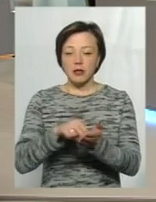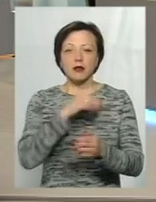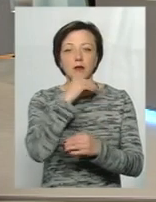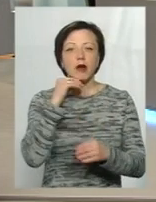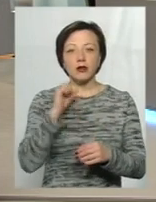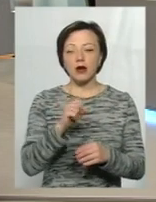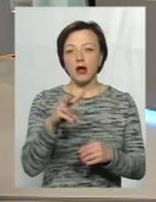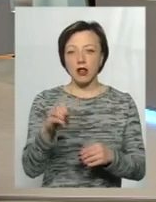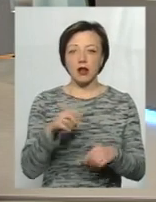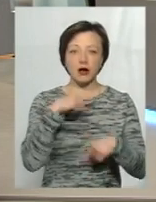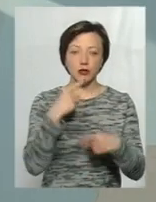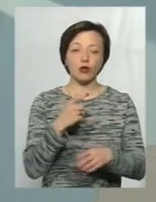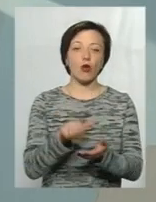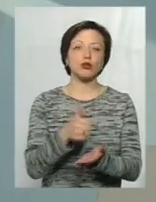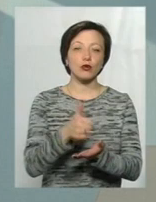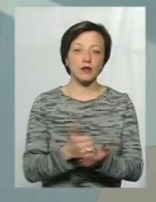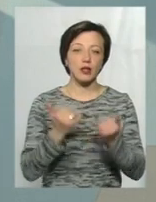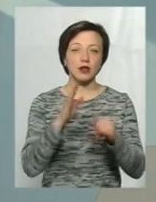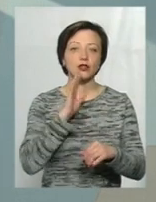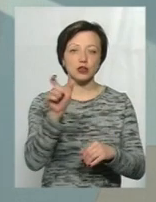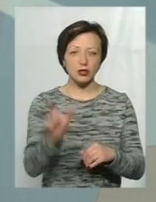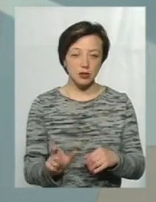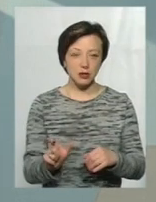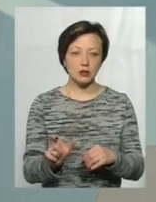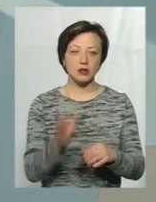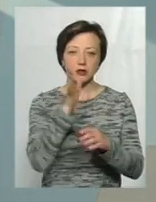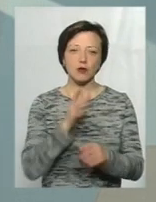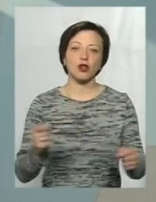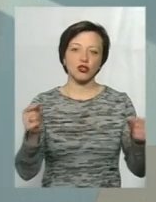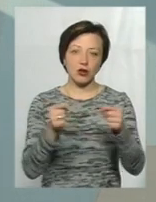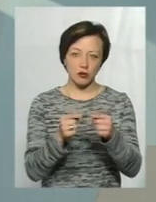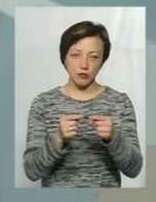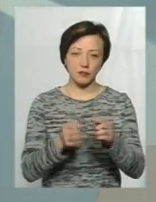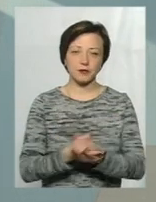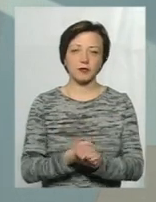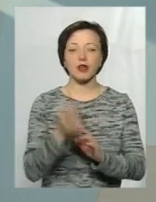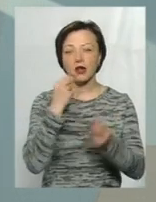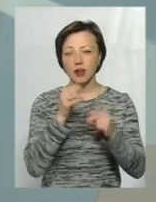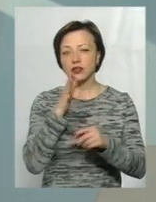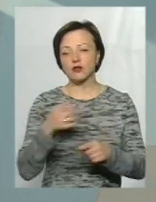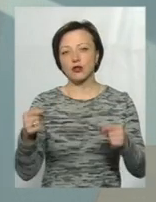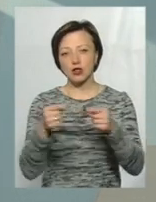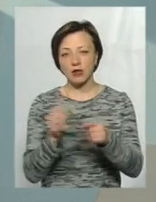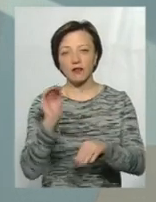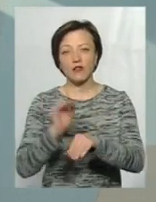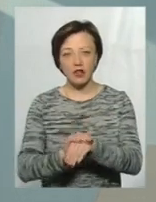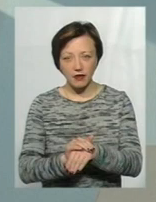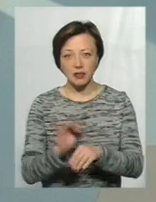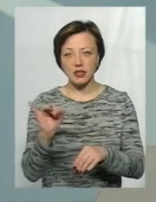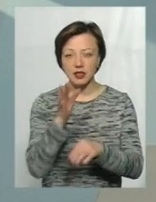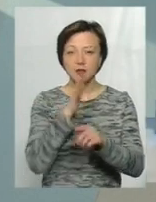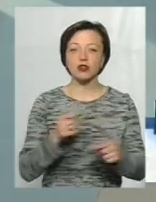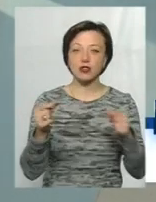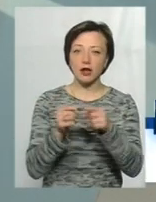Проте, ну, я ж кажу, що саме основне для жінки – своєчасно. краще своєчасно виявити, і те, що